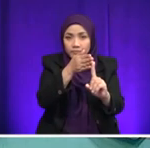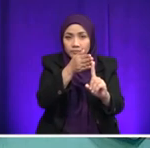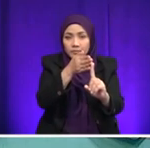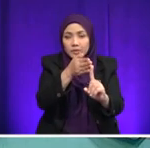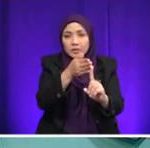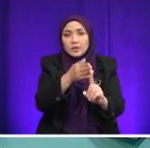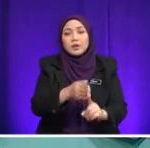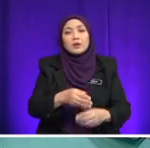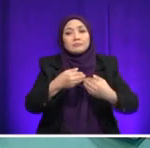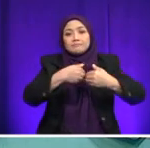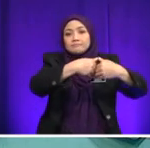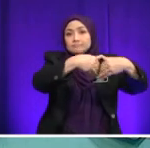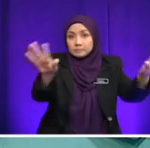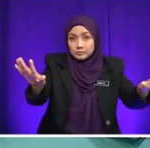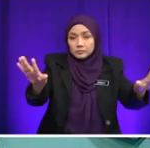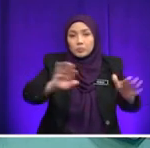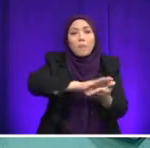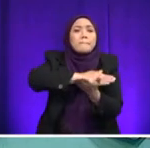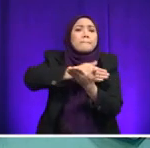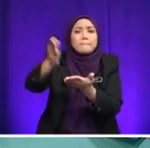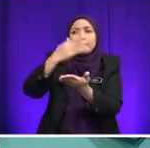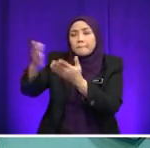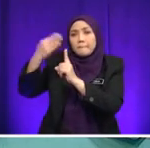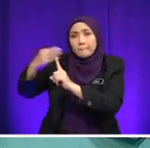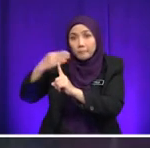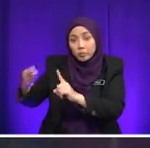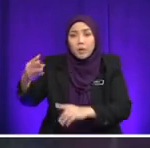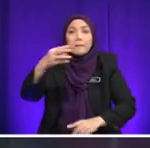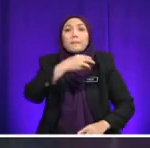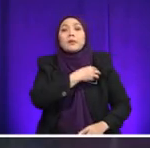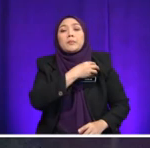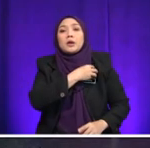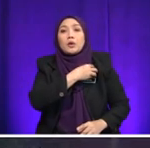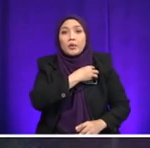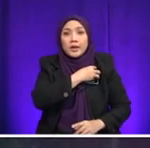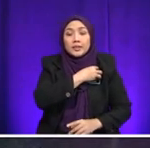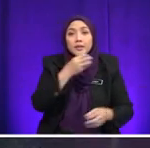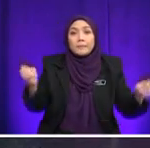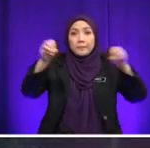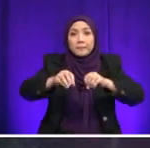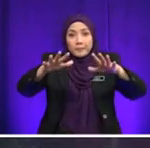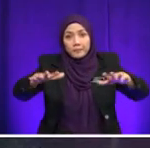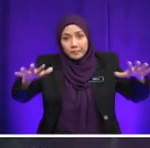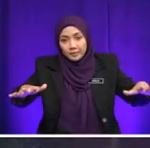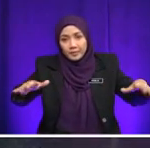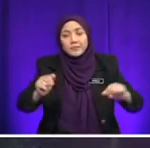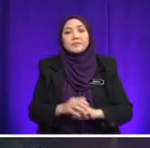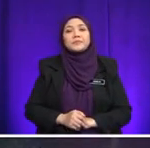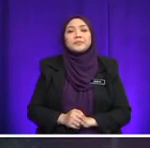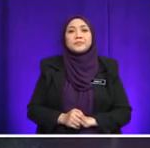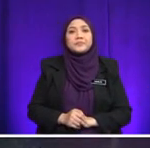menghapuskan pegawai tinggi British pemberontakan kenal namun